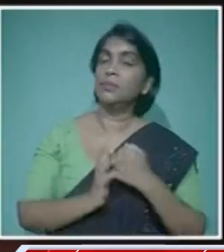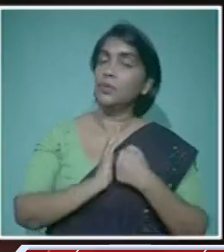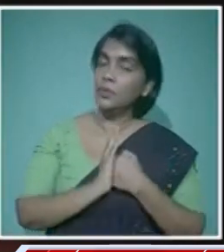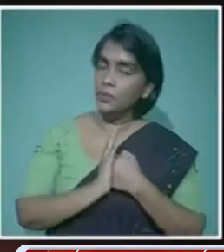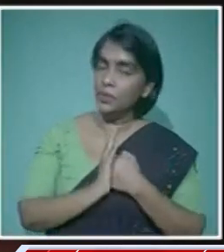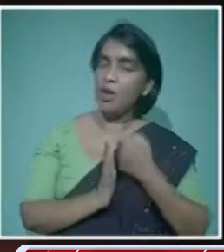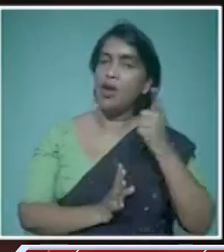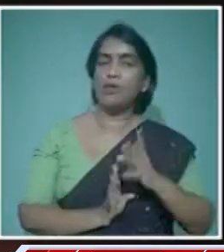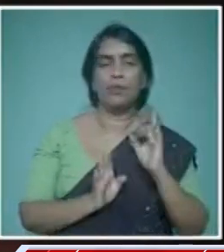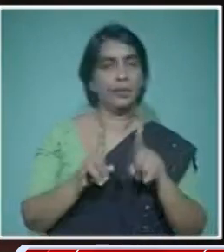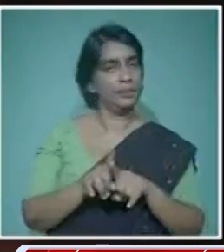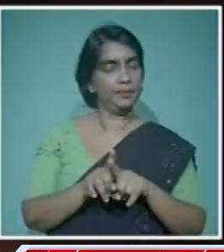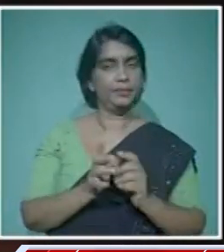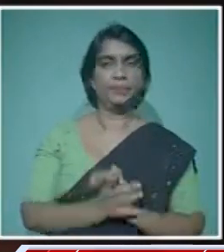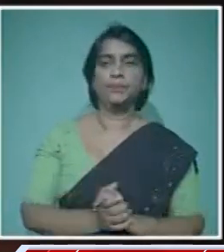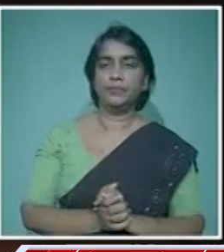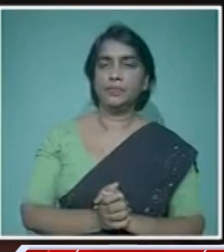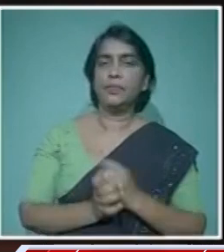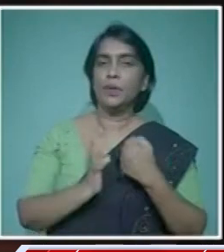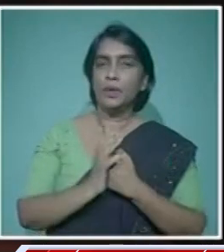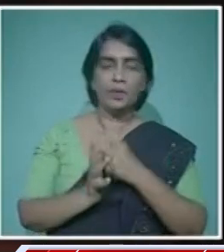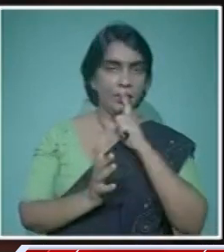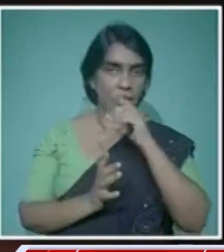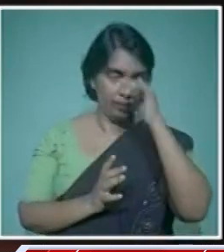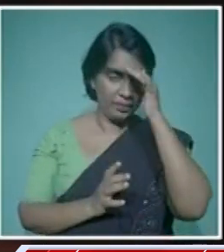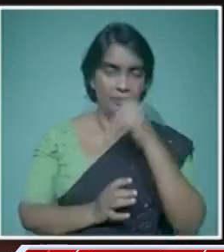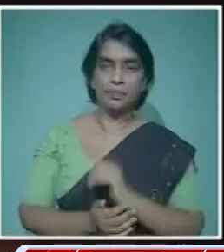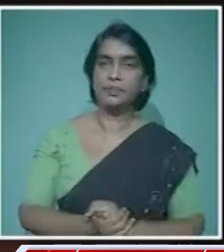ගෞරවනීය අවසරය තුල ගරු කථානායකතුමනි